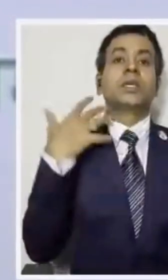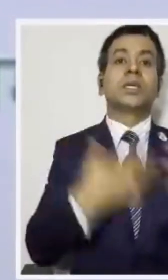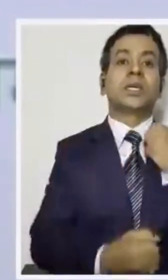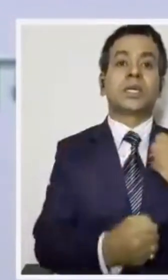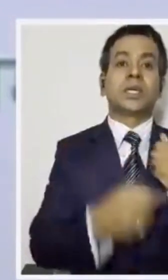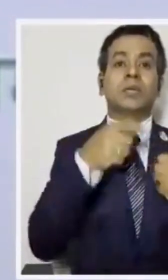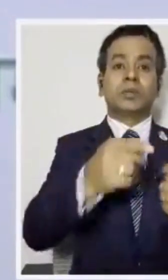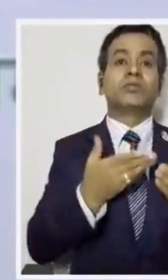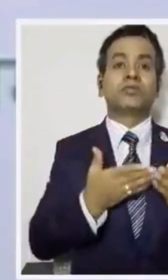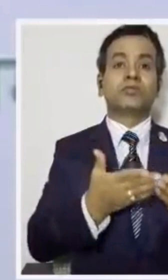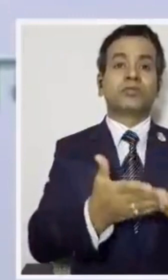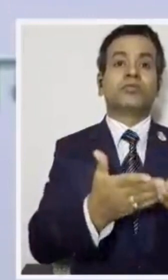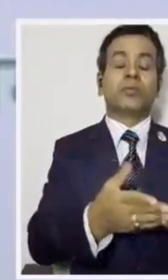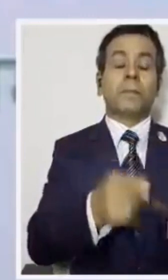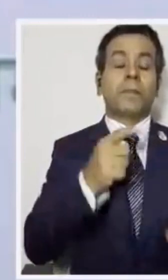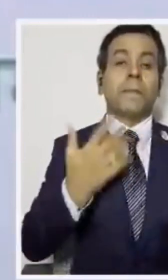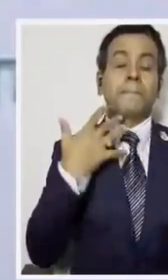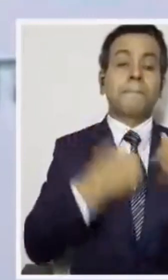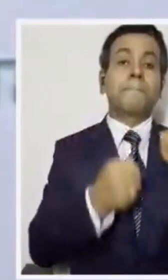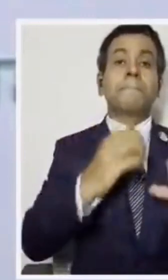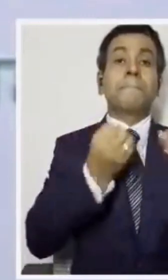স্ক্রিনিং